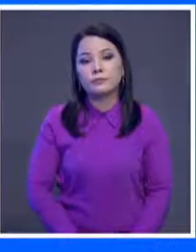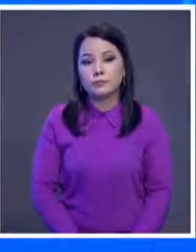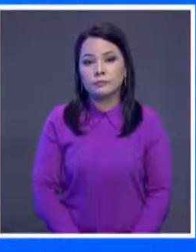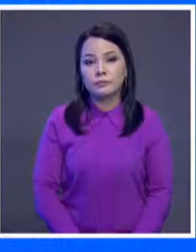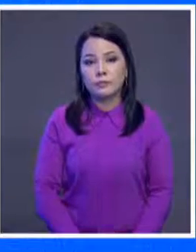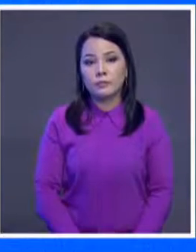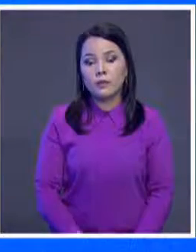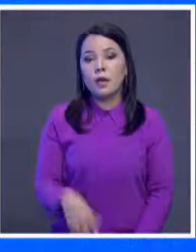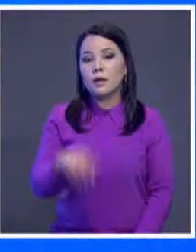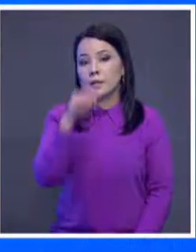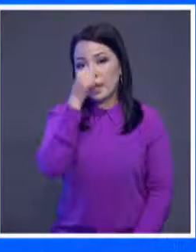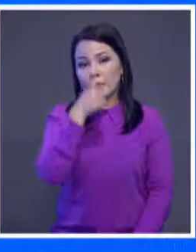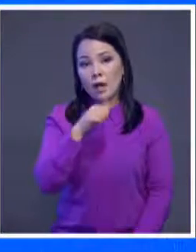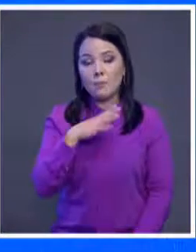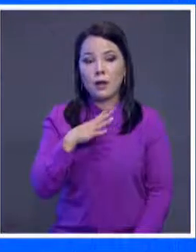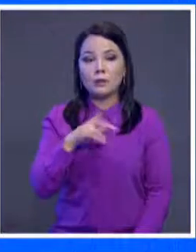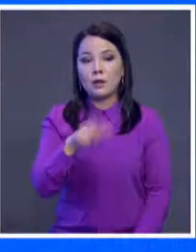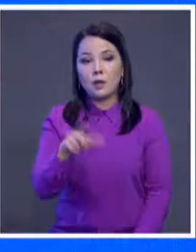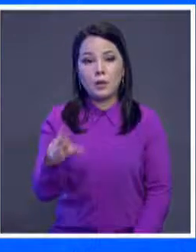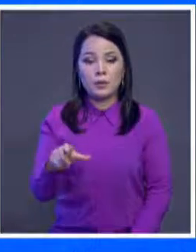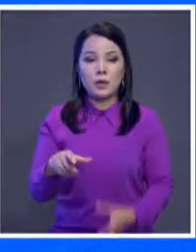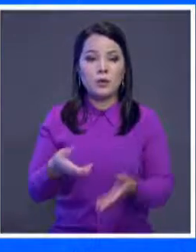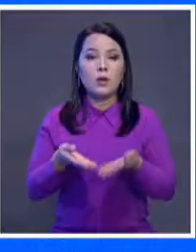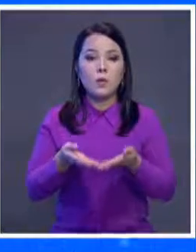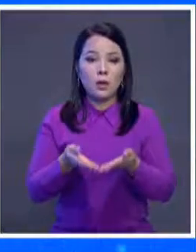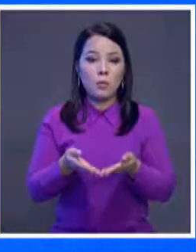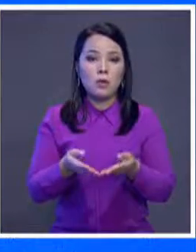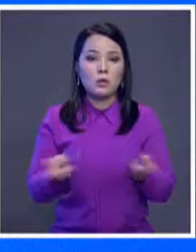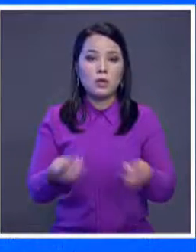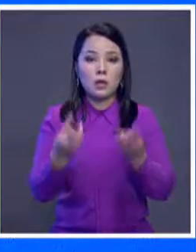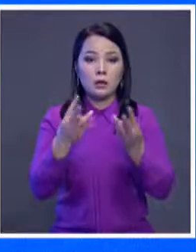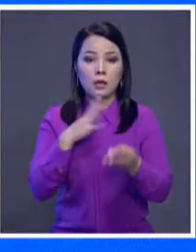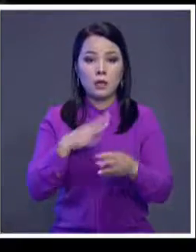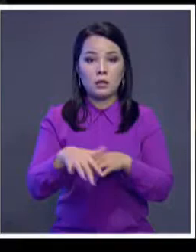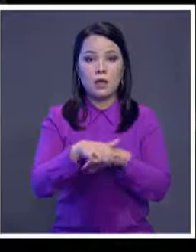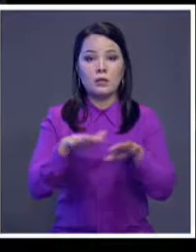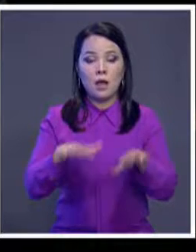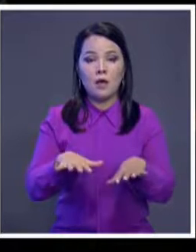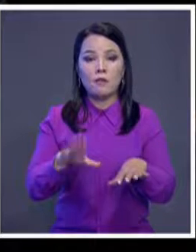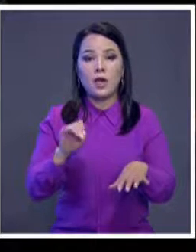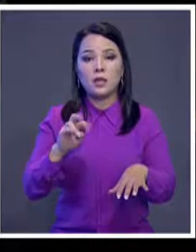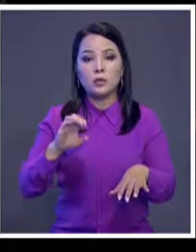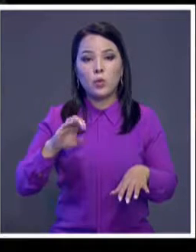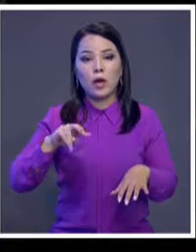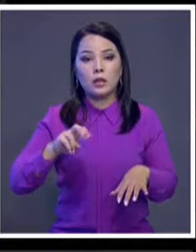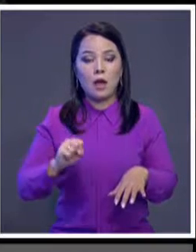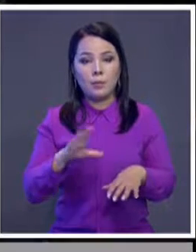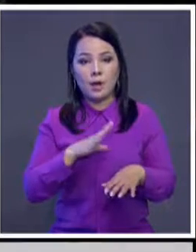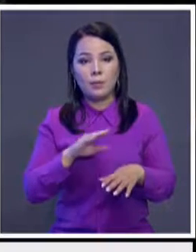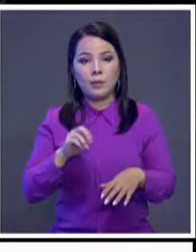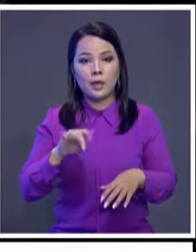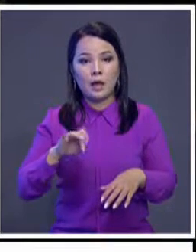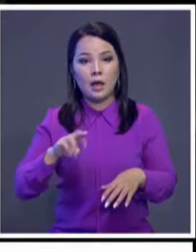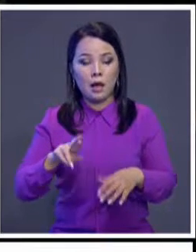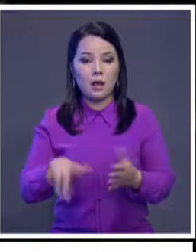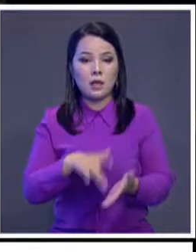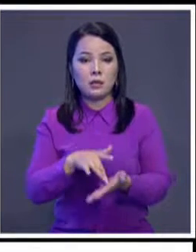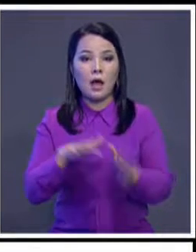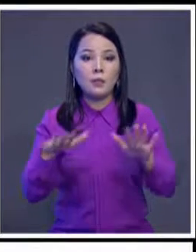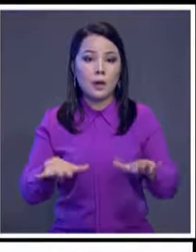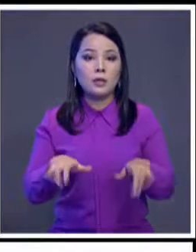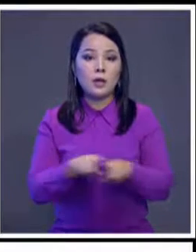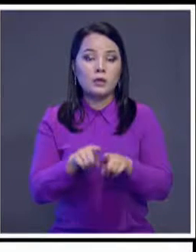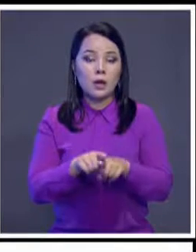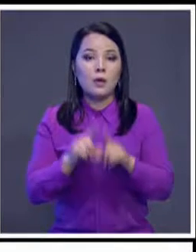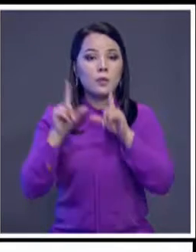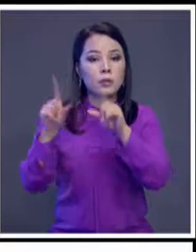Әлемнен бірер ақпар. Грекияда жолаушылар паромы өртенді. Элефетриос Венесуэлос атты су көлігі елдің Пирея қаласындағы порттан Крит аралына